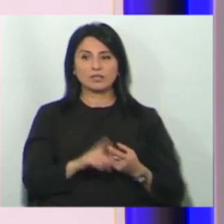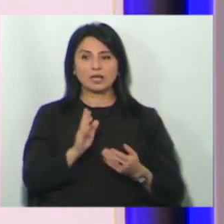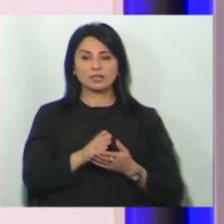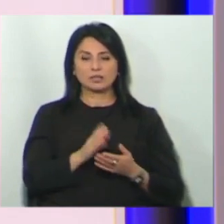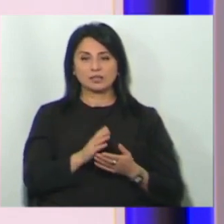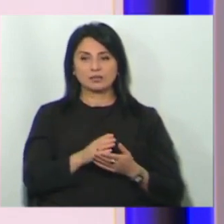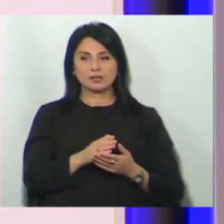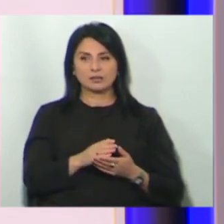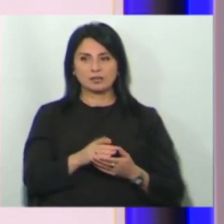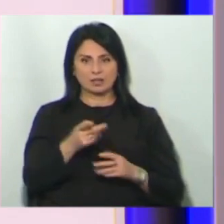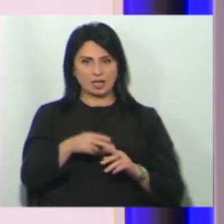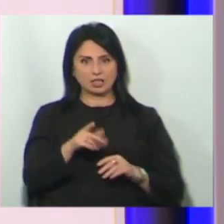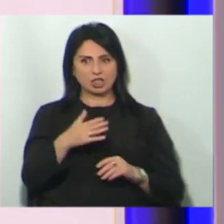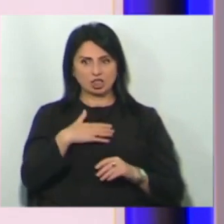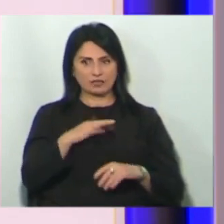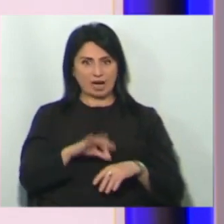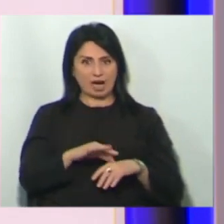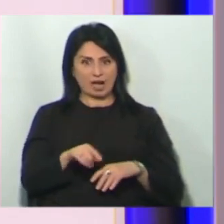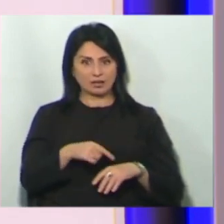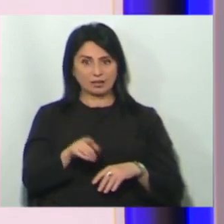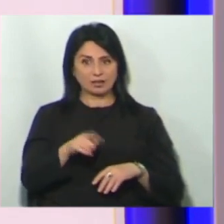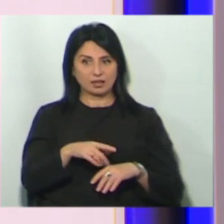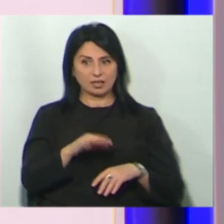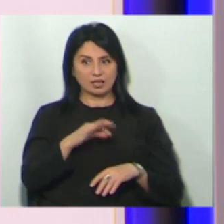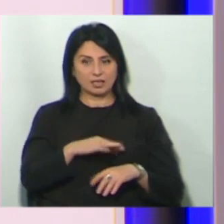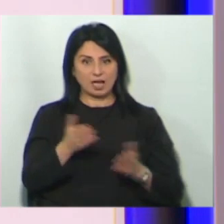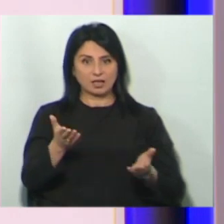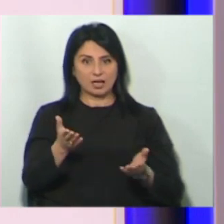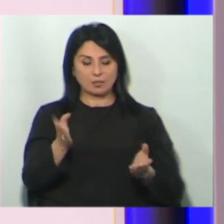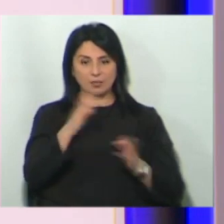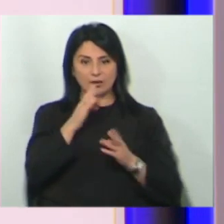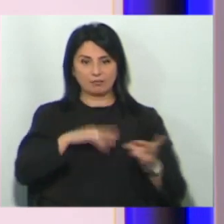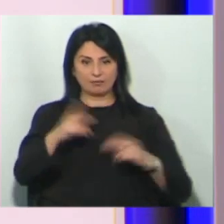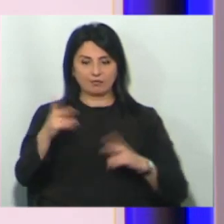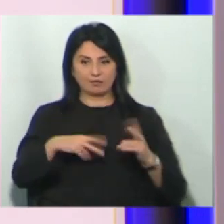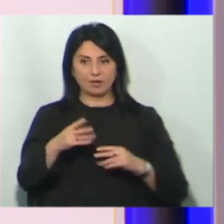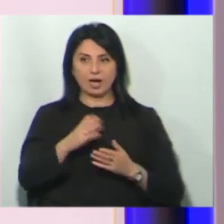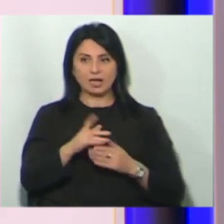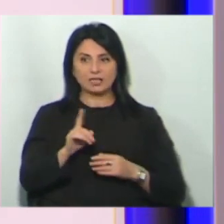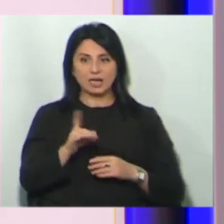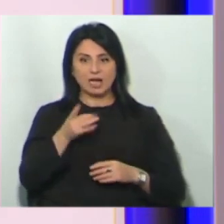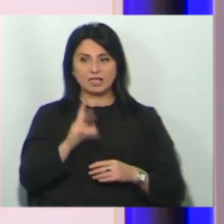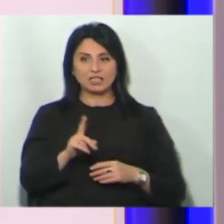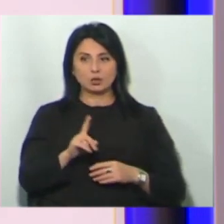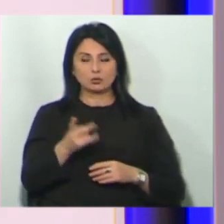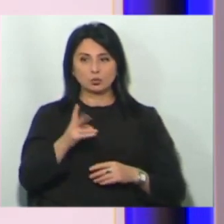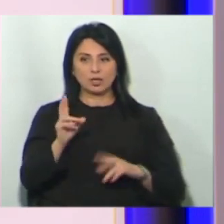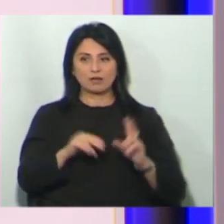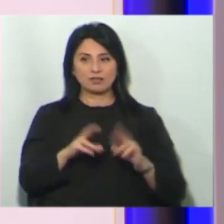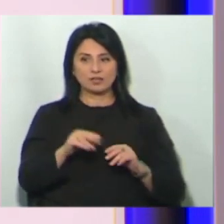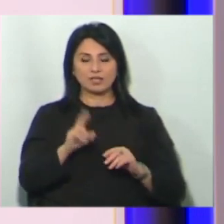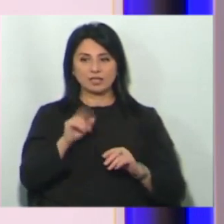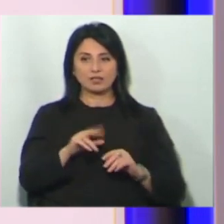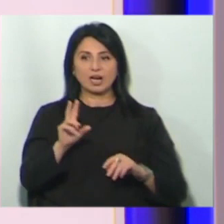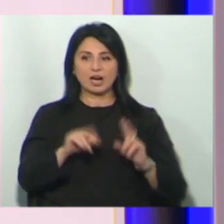არის კი, მაგრამ ეს ჩვენ კანს წადგება ასეთი მონაცვლეობა. Არის რაღაც რისკები, რომელიც უნდა გავითვალისწინოთ